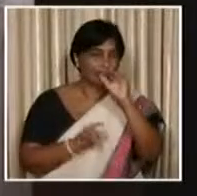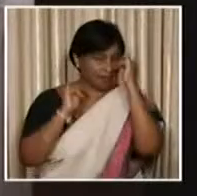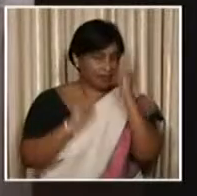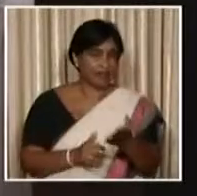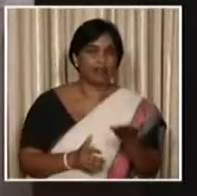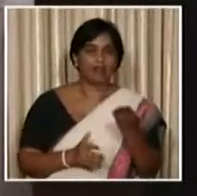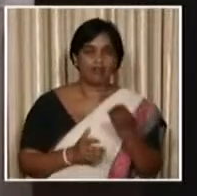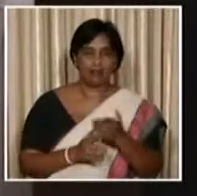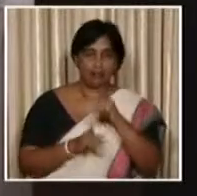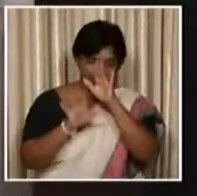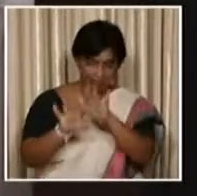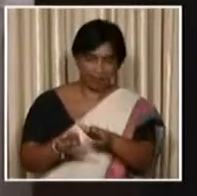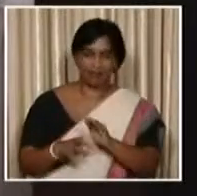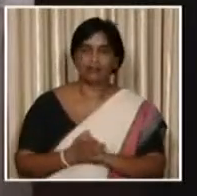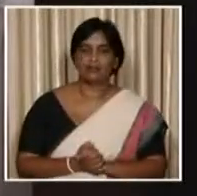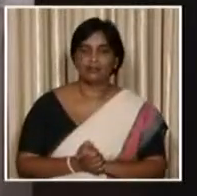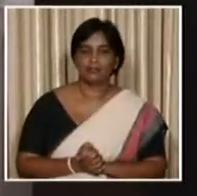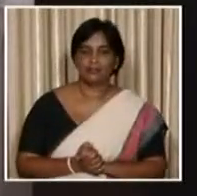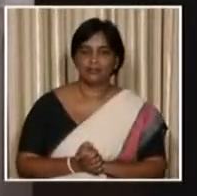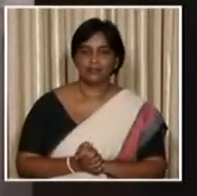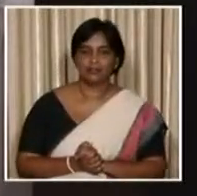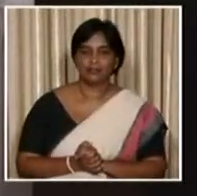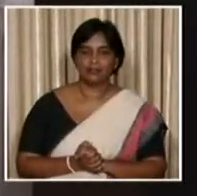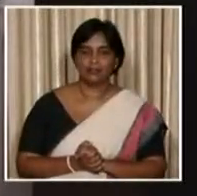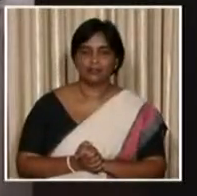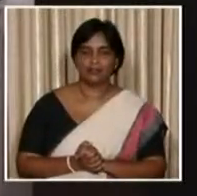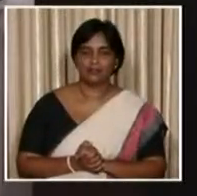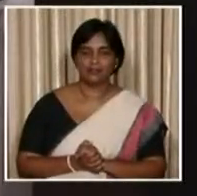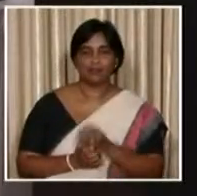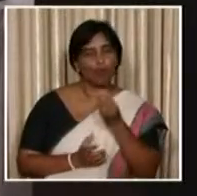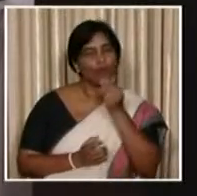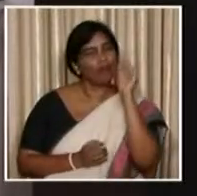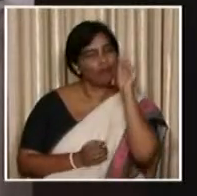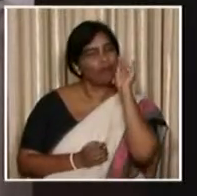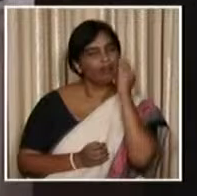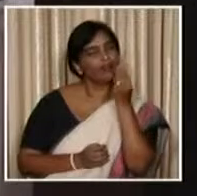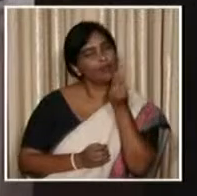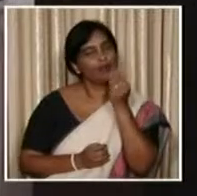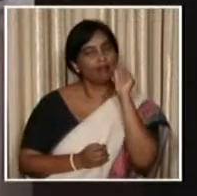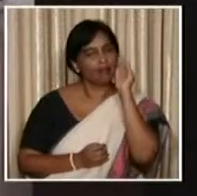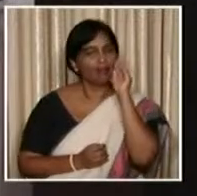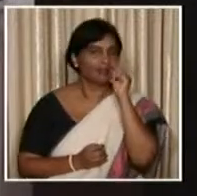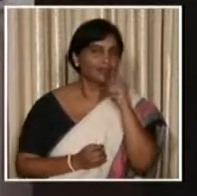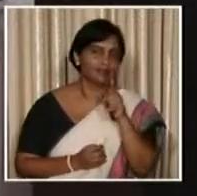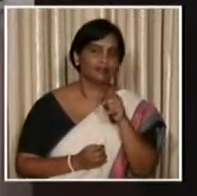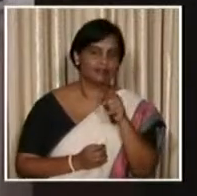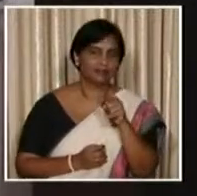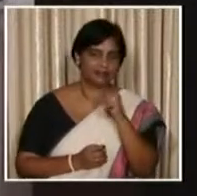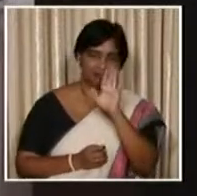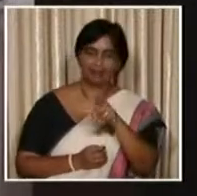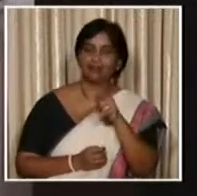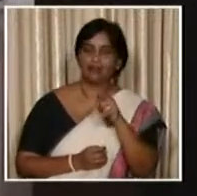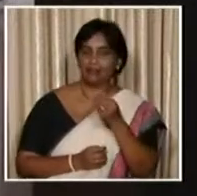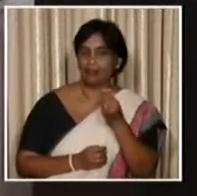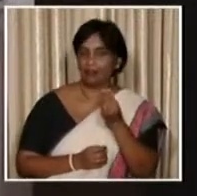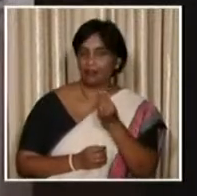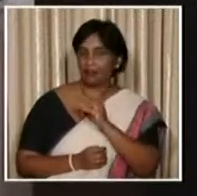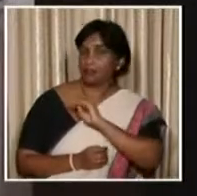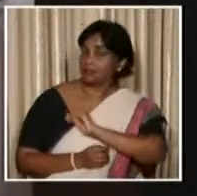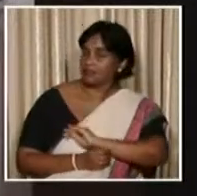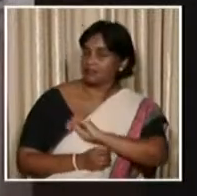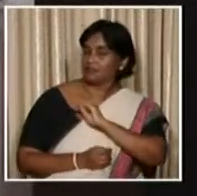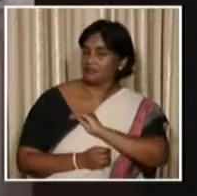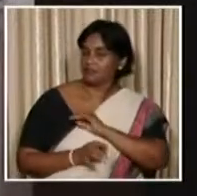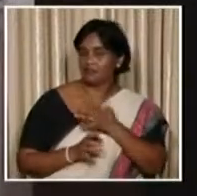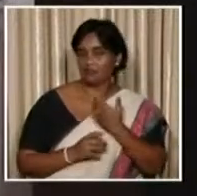තියෙන්නේ. ඔබතුමා ඉන්න මෙතන විශේෂයෙන් නෑ. මේකට පොඩ්ඩක් සවන් දෙන්න. මේව පොඩ්ඩක් ඔබතුමාට තියෙනනේ යම්කිසි දරා ගැනීමේ